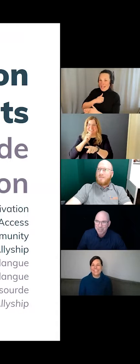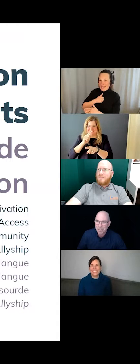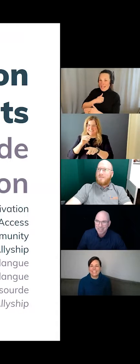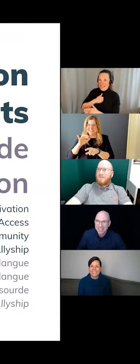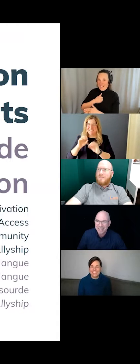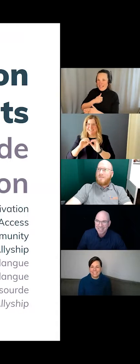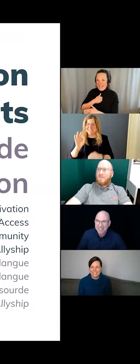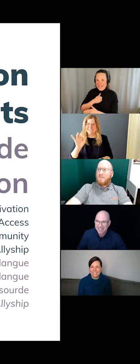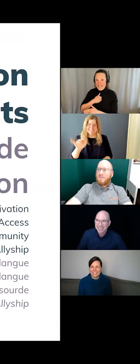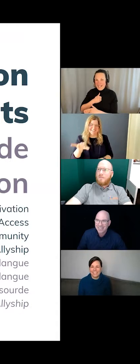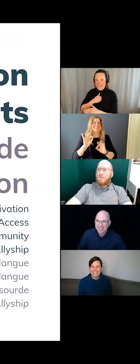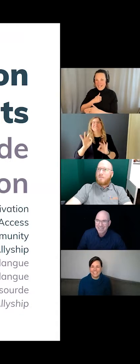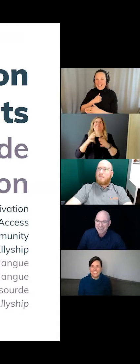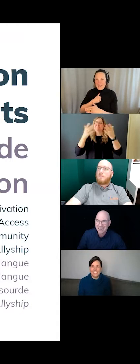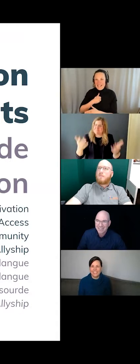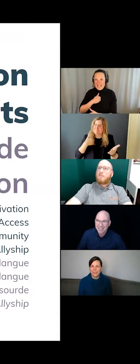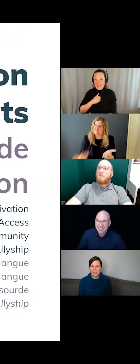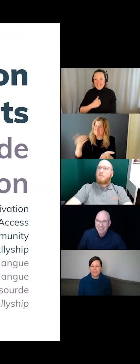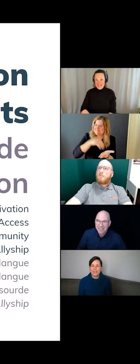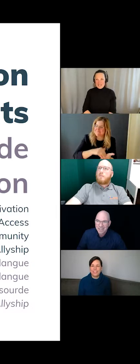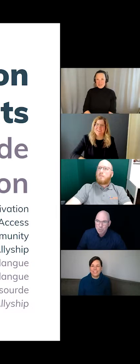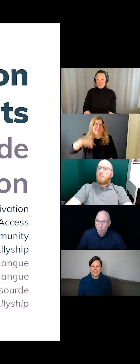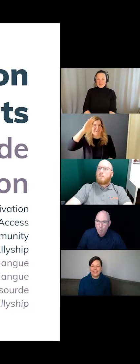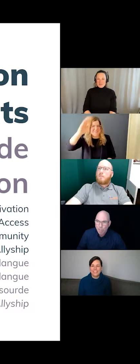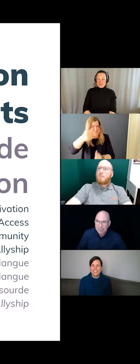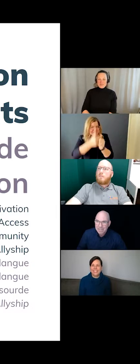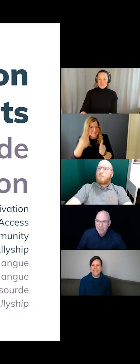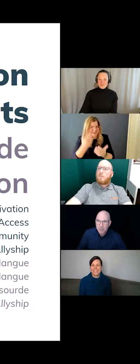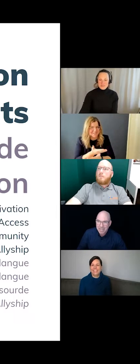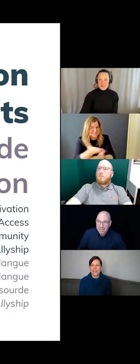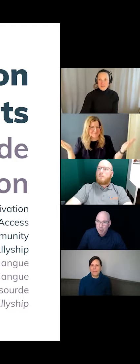Désolé. Donc, je vais commencer ma présentation encore.